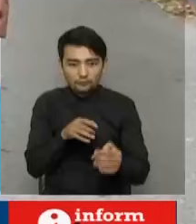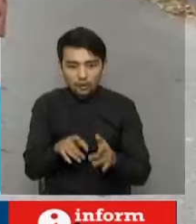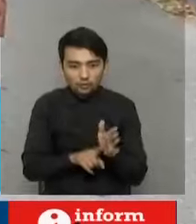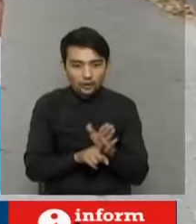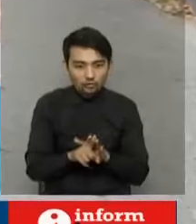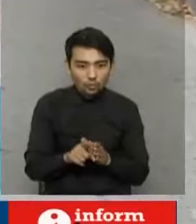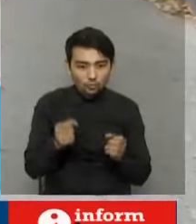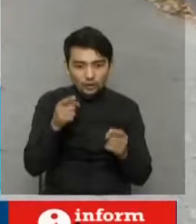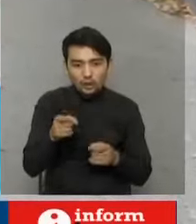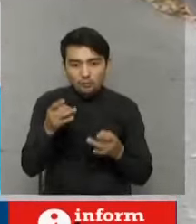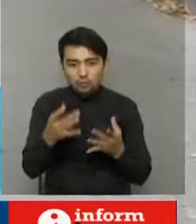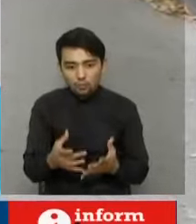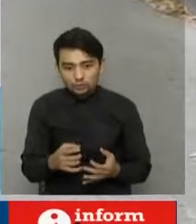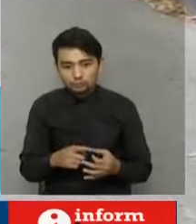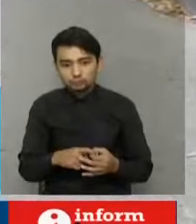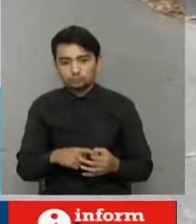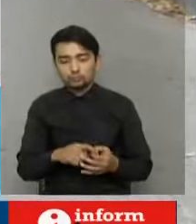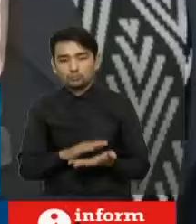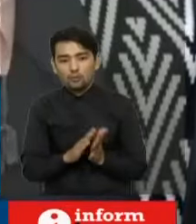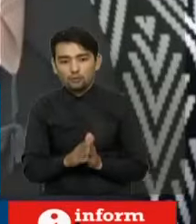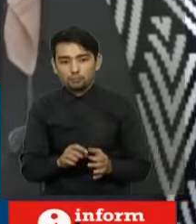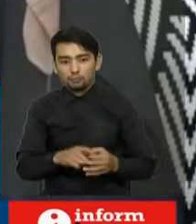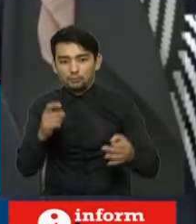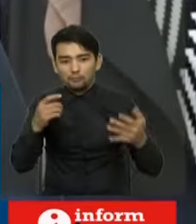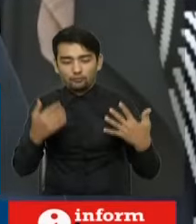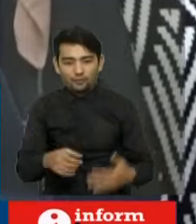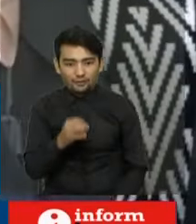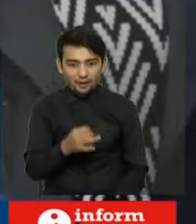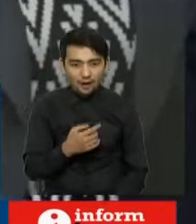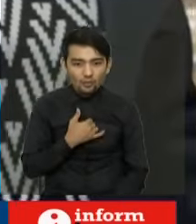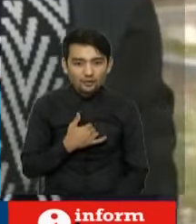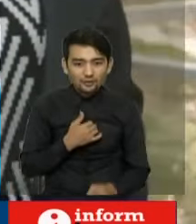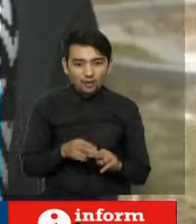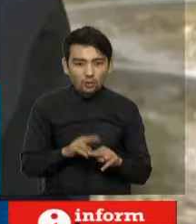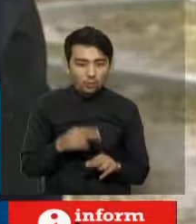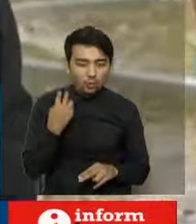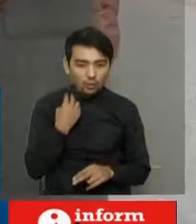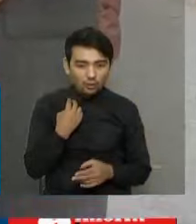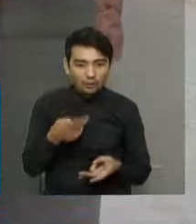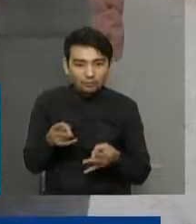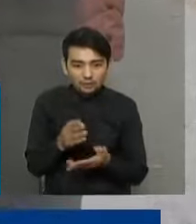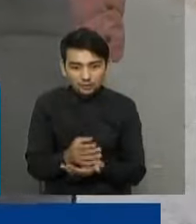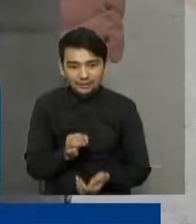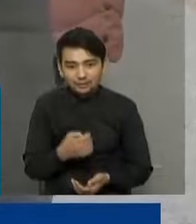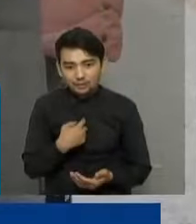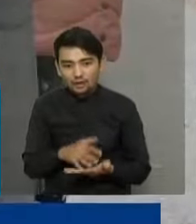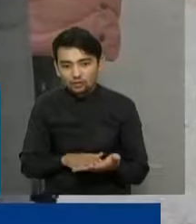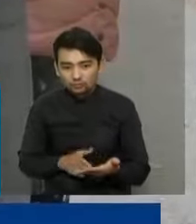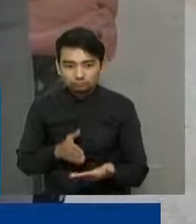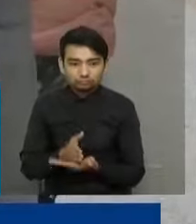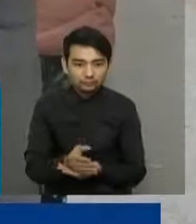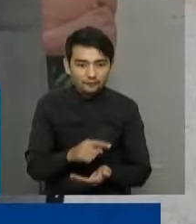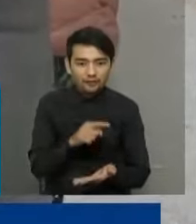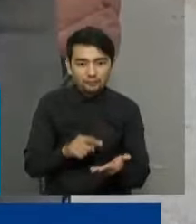он просто-напросто расторгает договора. А долг-то у нас, у которых не платил, остается. Я пошла к нему этот вопрос